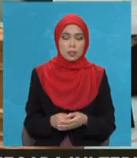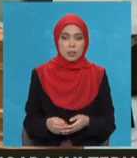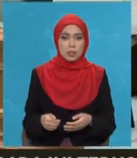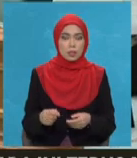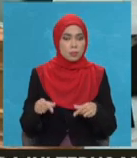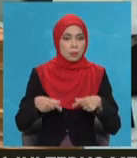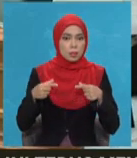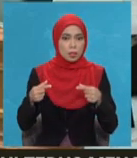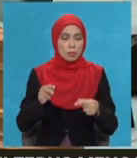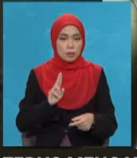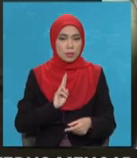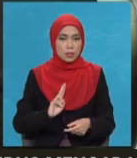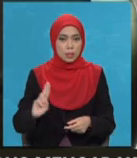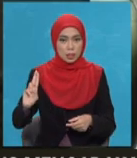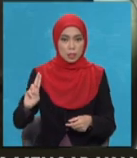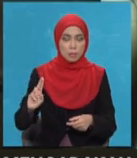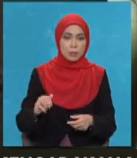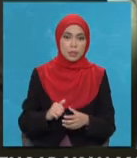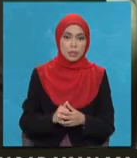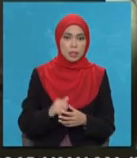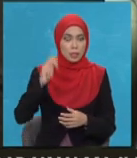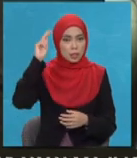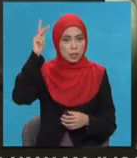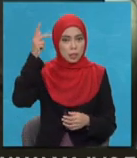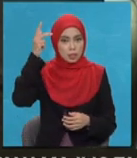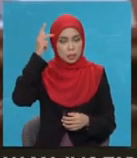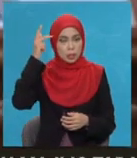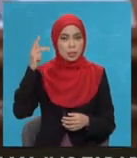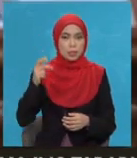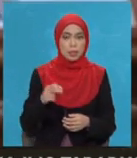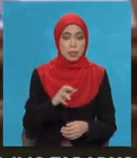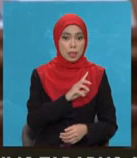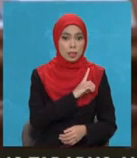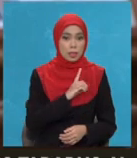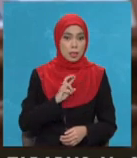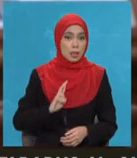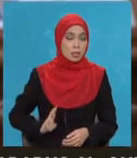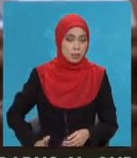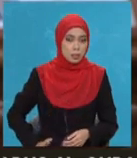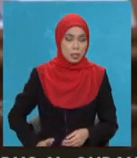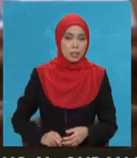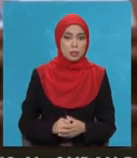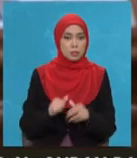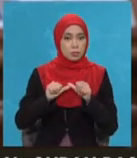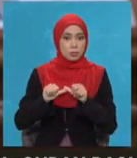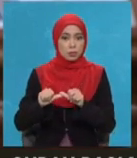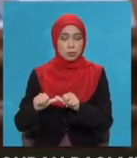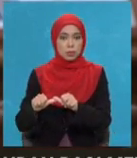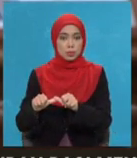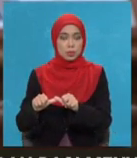perhikmatan kaugamaan yang kerajaan berpemerintahan kerajaan negara kita telah terus-menerus